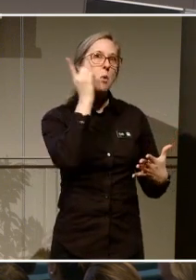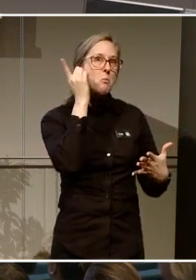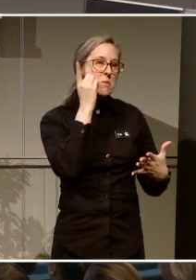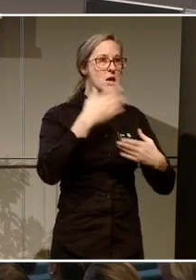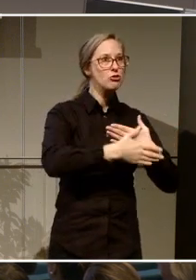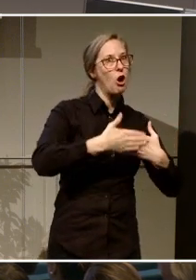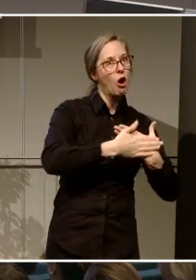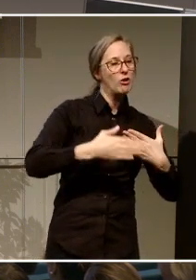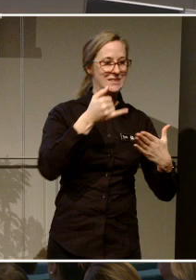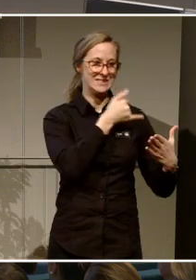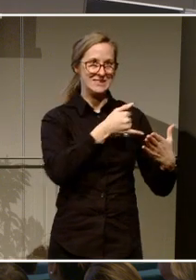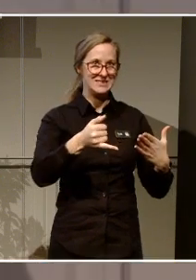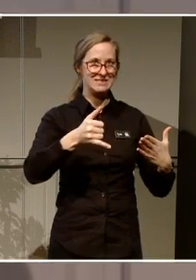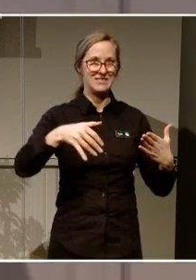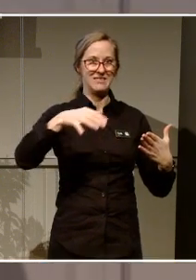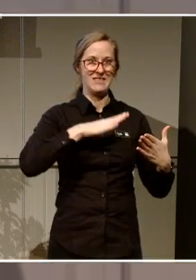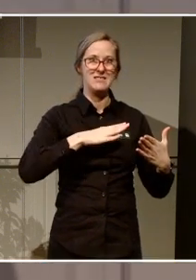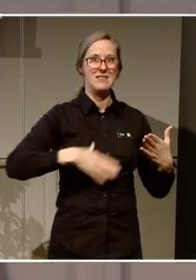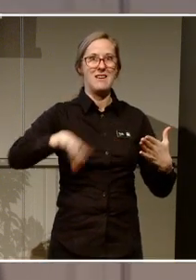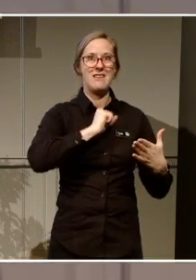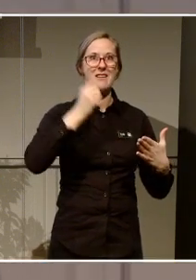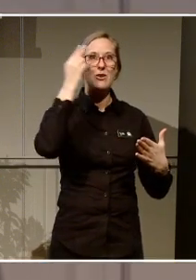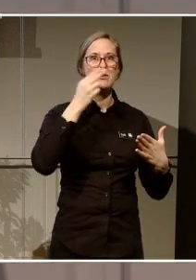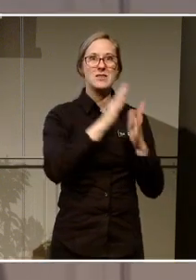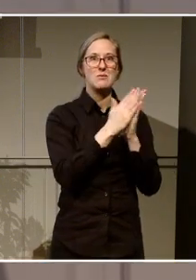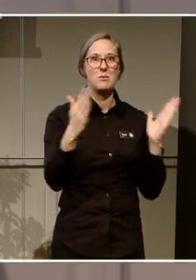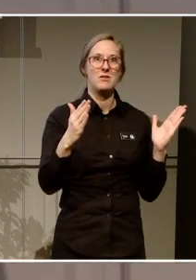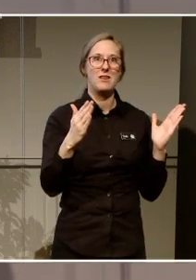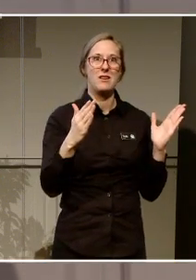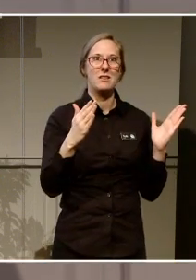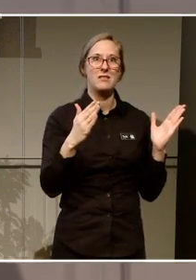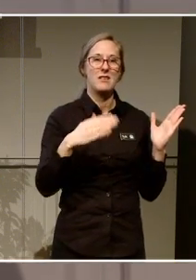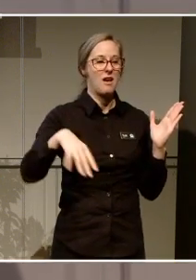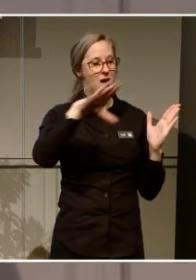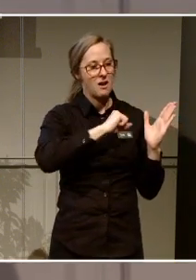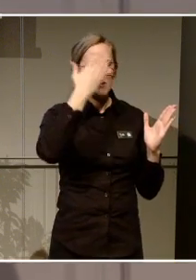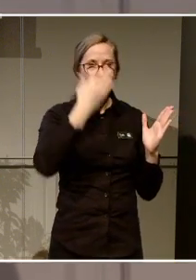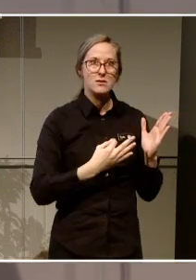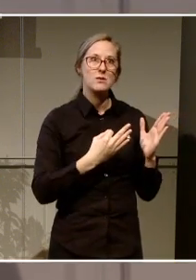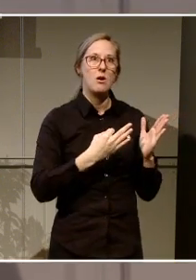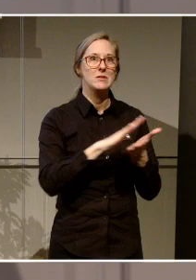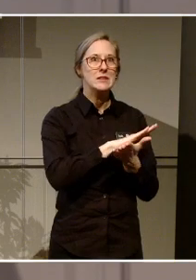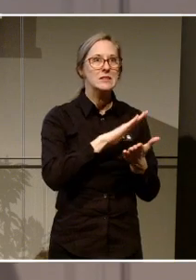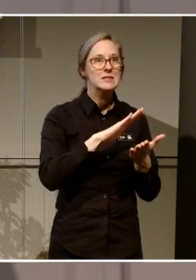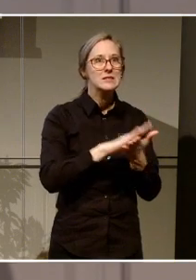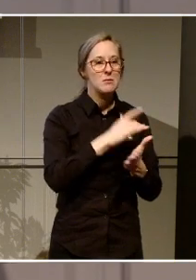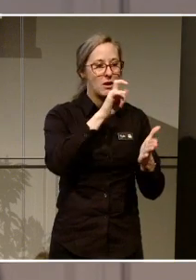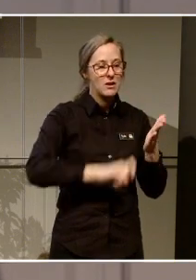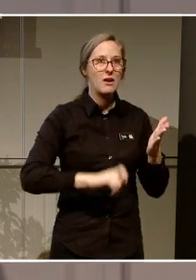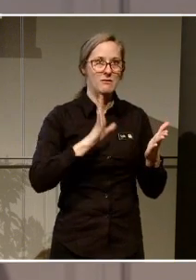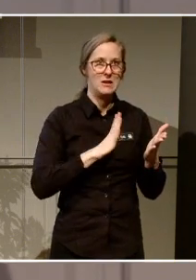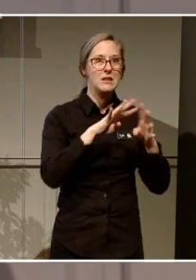dator när jag har hela universitetsbibliotekets katalog och alla vetenskapliga tidskrifter online. Ja.